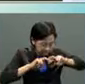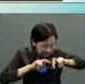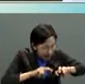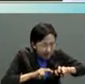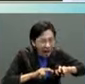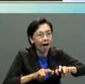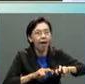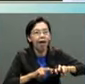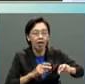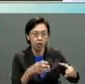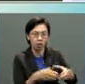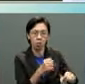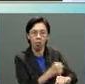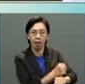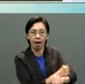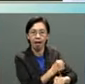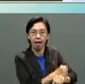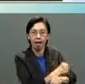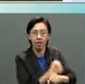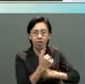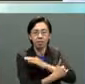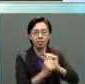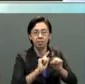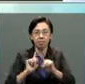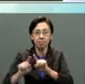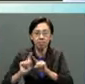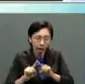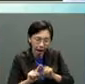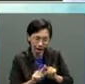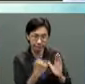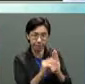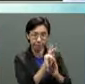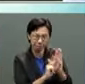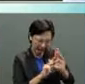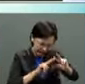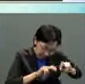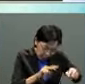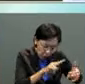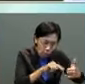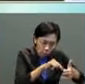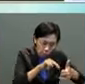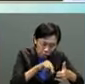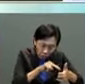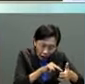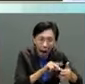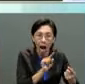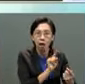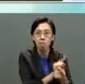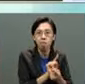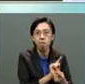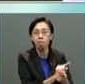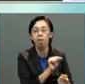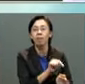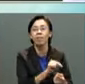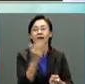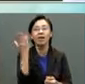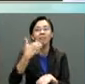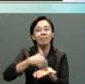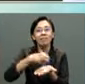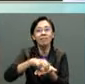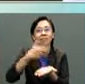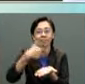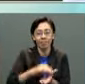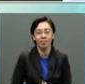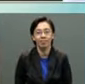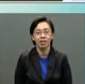างกลุ่มคนแรงงานต่างด้าวที่เข้ามาผิดกฎหมายของเราก็เลยมาเจออย่างที่เมื่อวานนี้ได้รายงานไปแล้วนะครับ